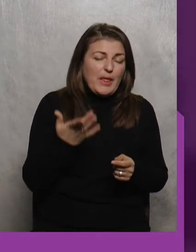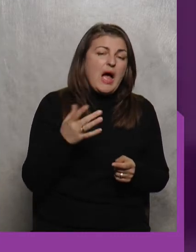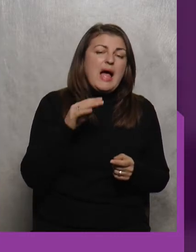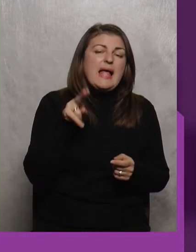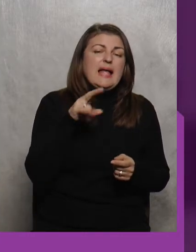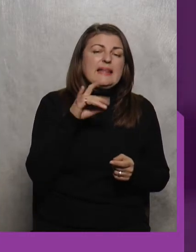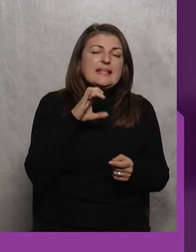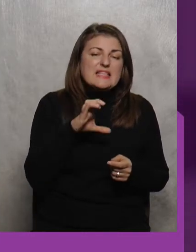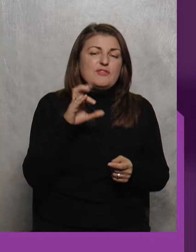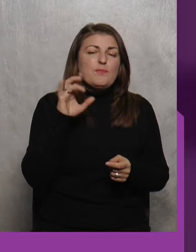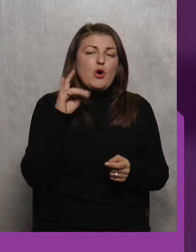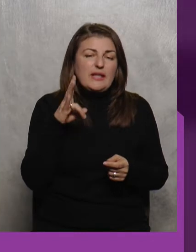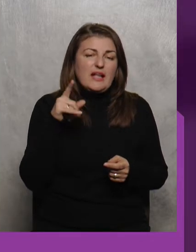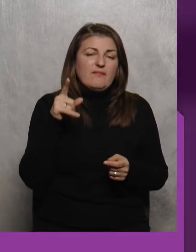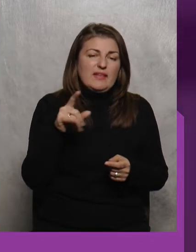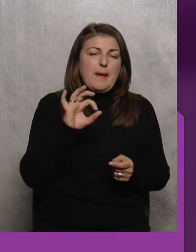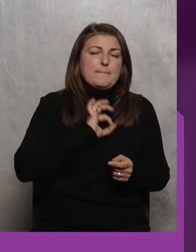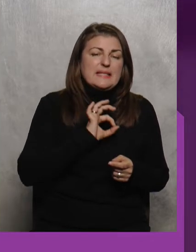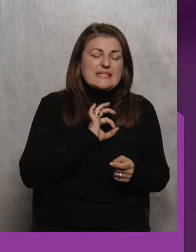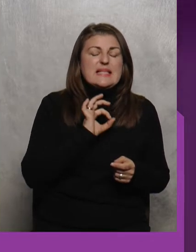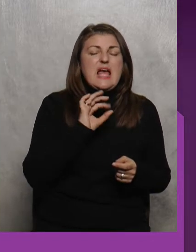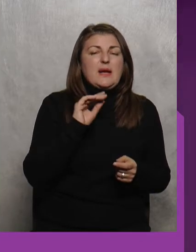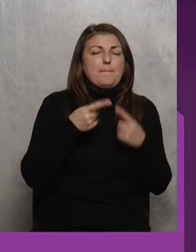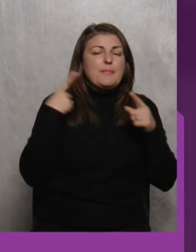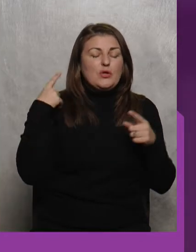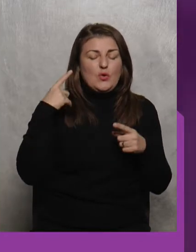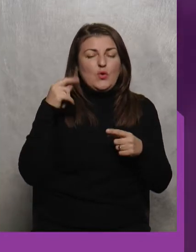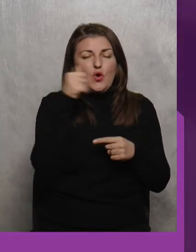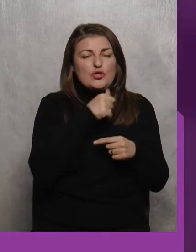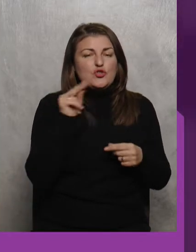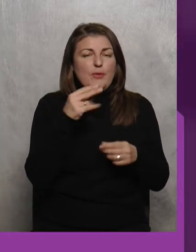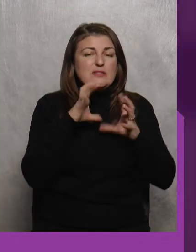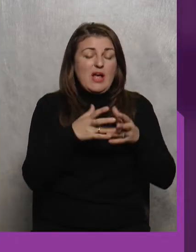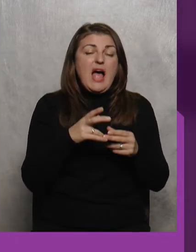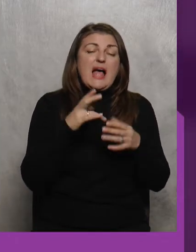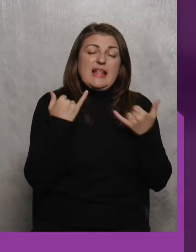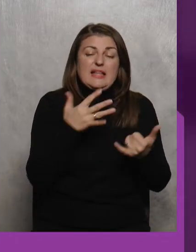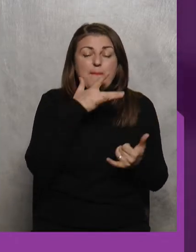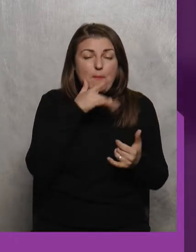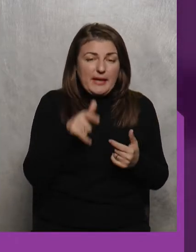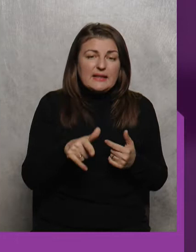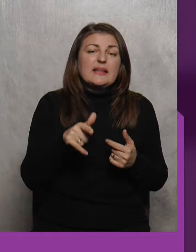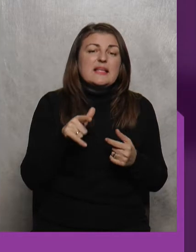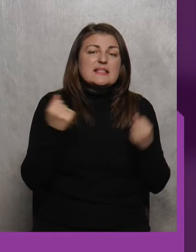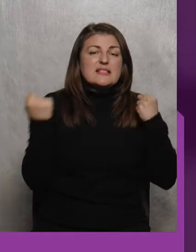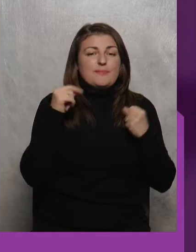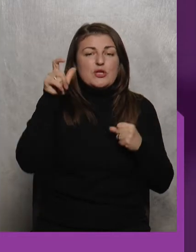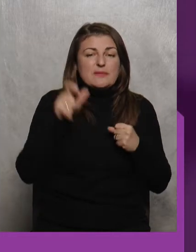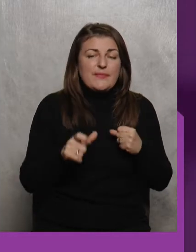Богдан призер минулорічного чемпіонату світу, бронзовий призер. На даний момент спортсмен